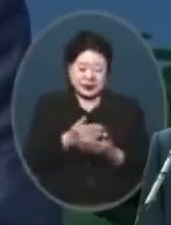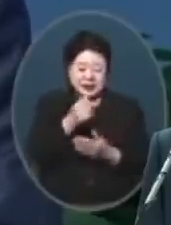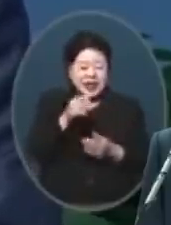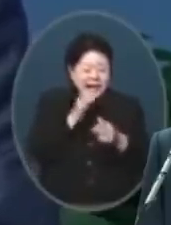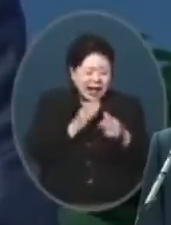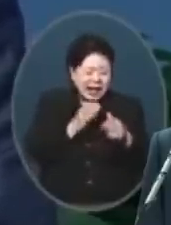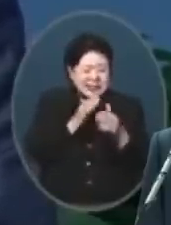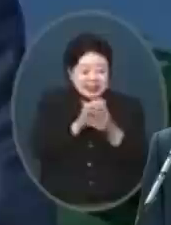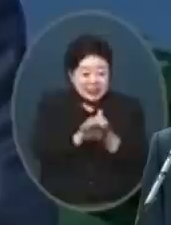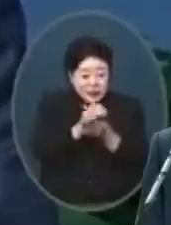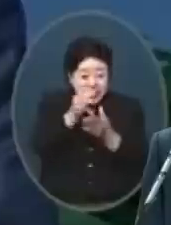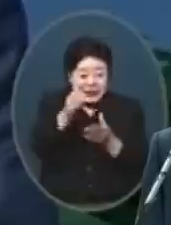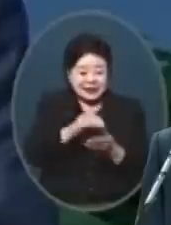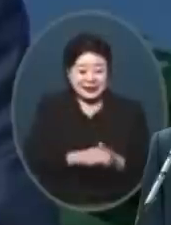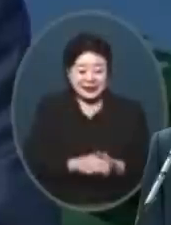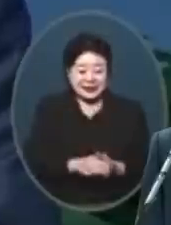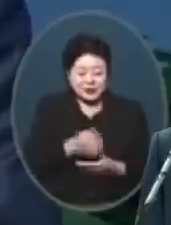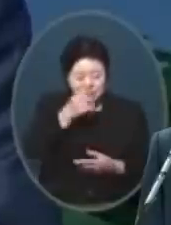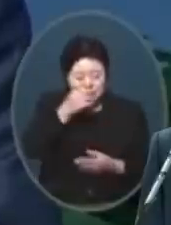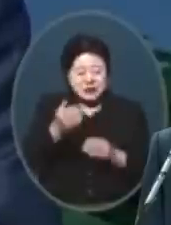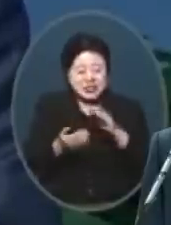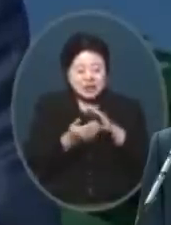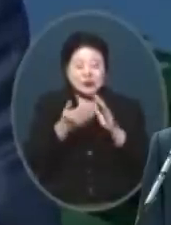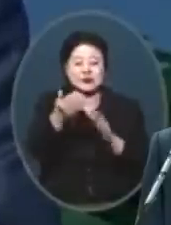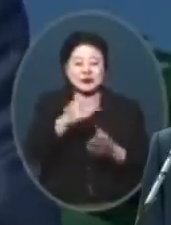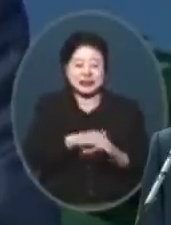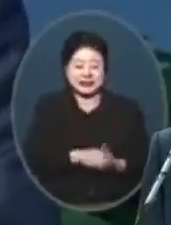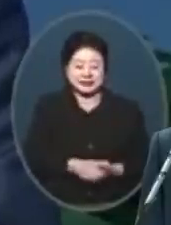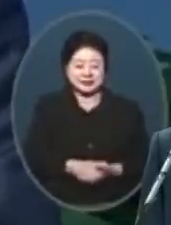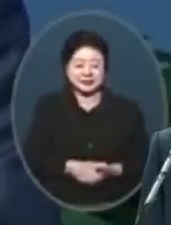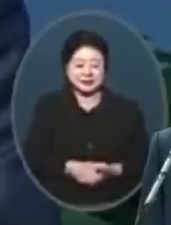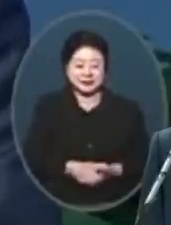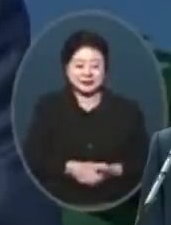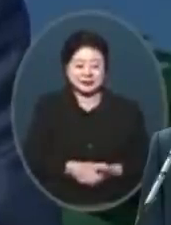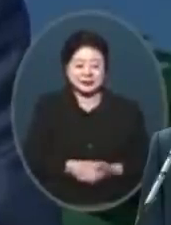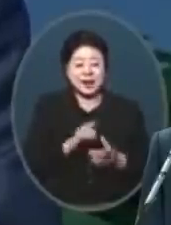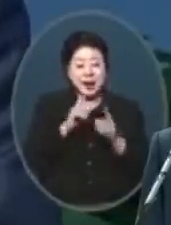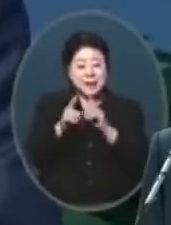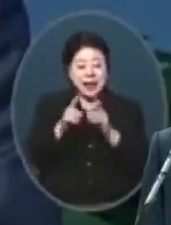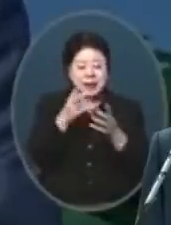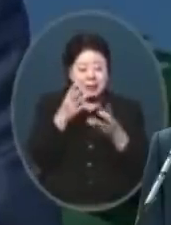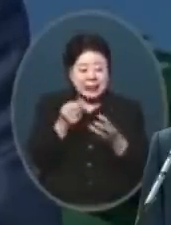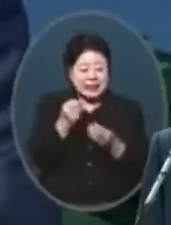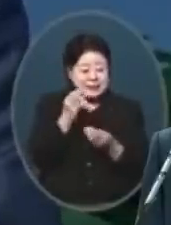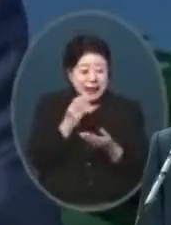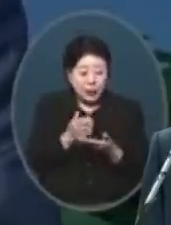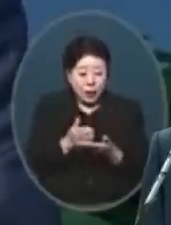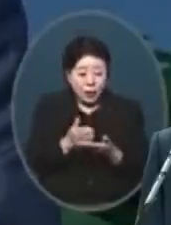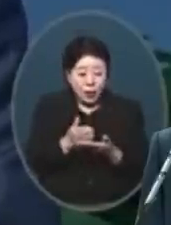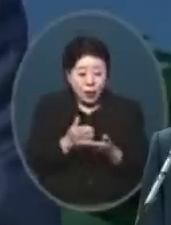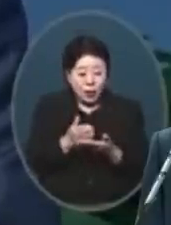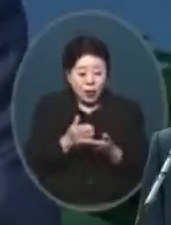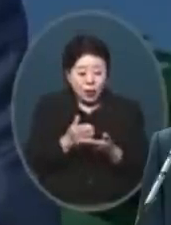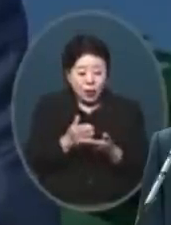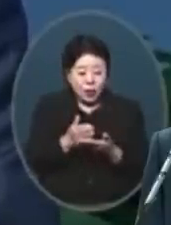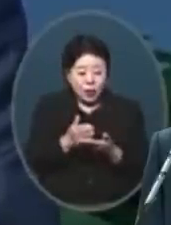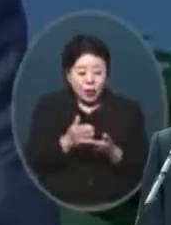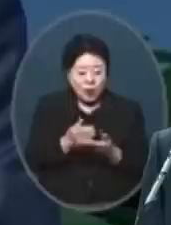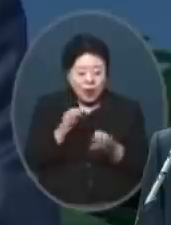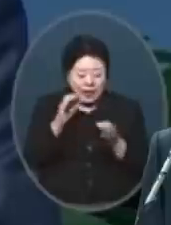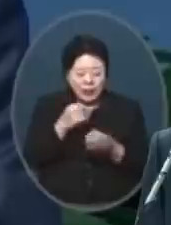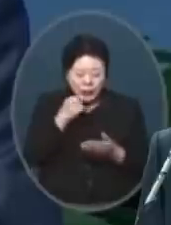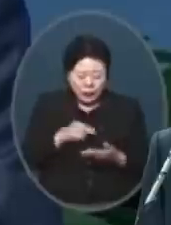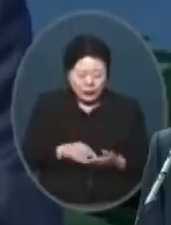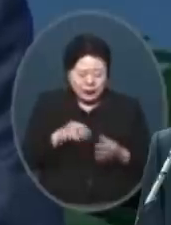간절히 기도합니다. 이 꿈을 이루어 주시옵소서. 말 많이 하지 말고 간단한